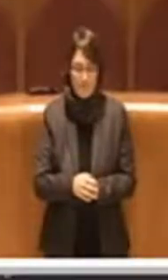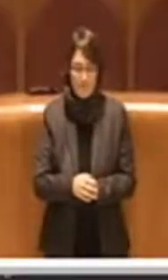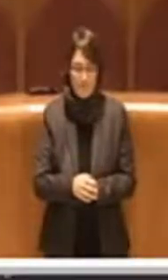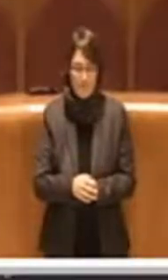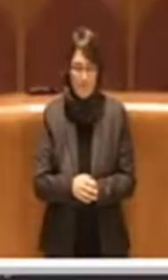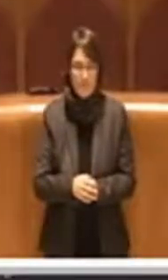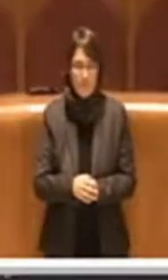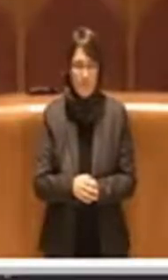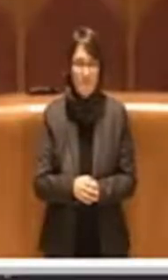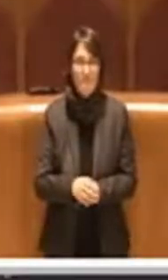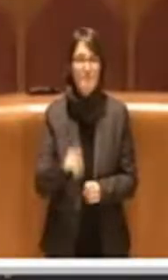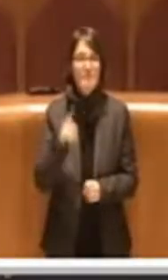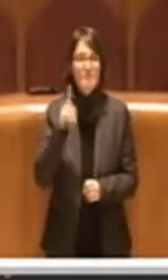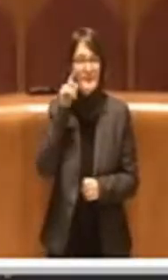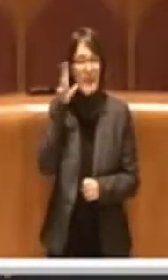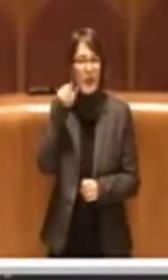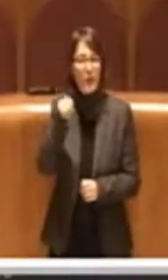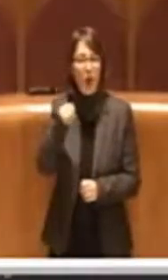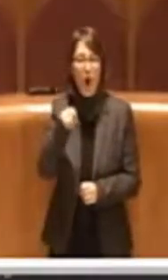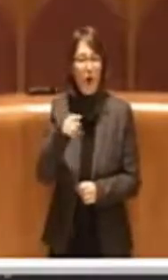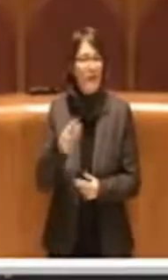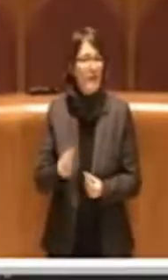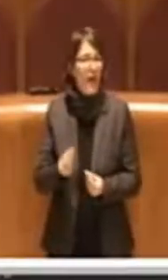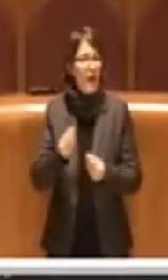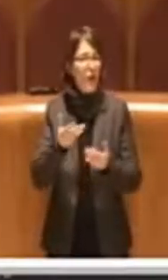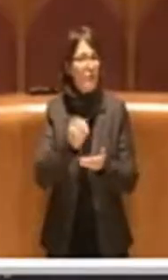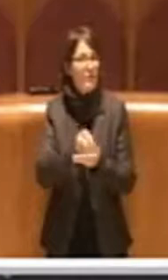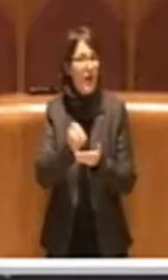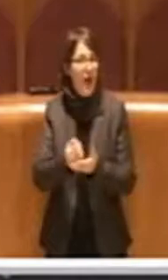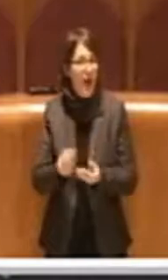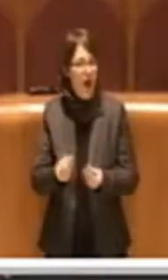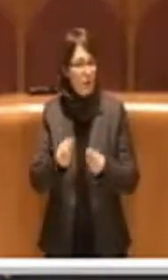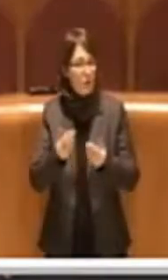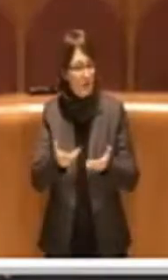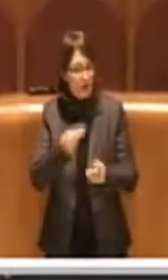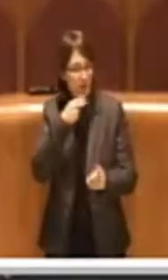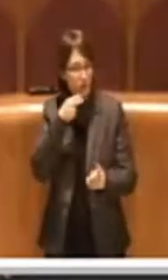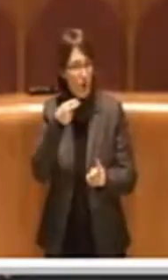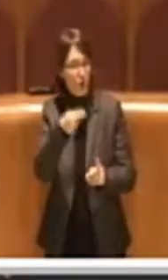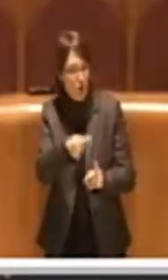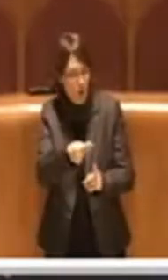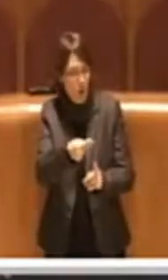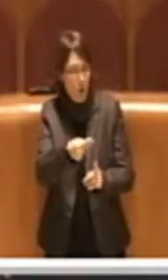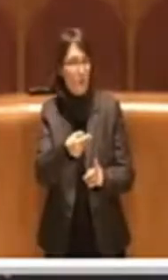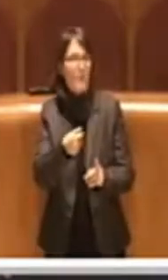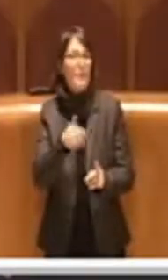dato appunto l'autorizzazione a mettere il proprio nome nella sepoltura